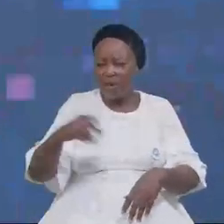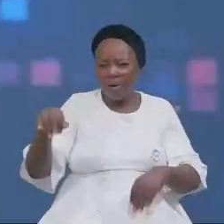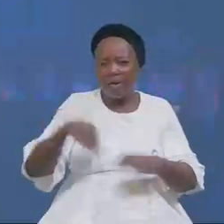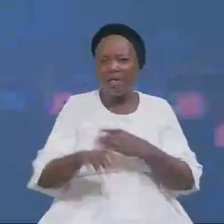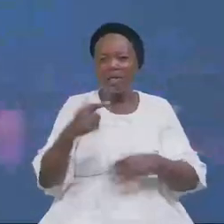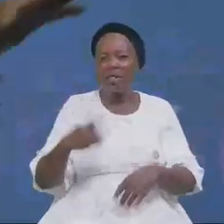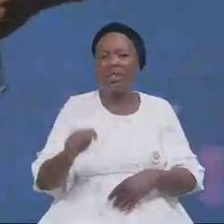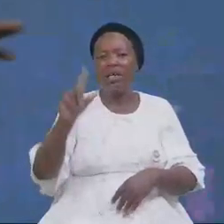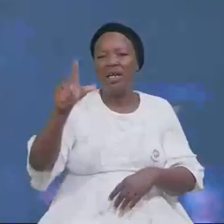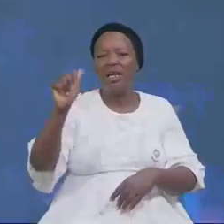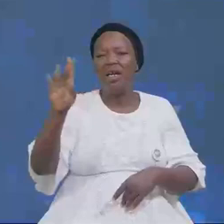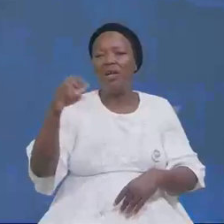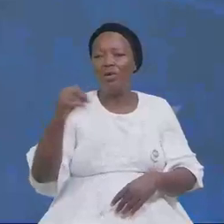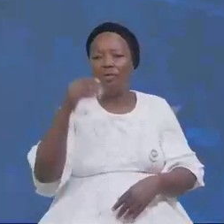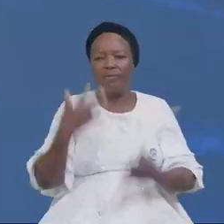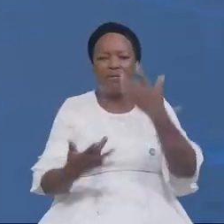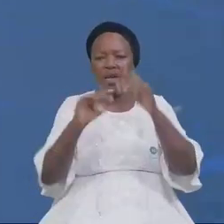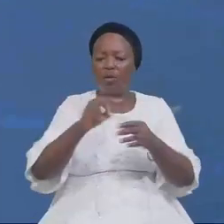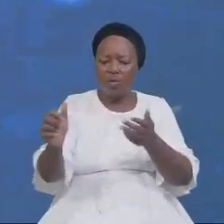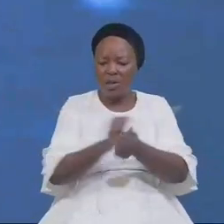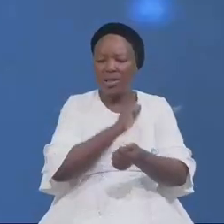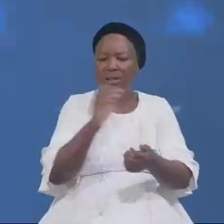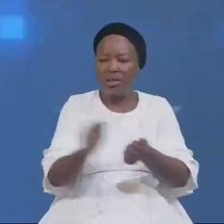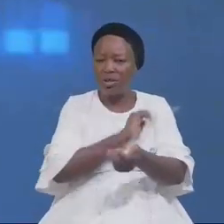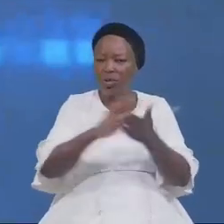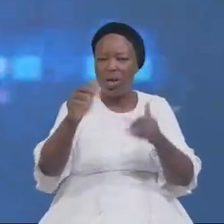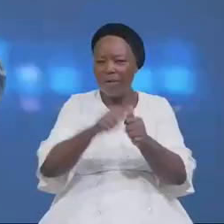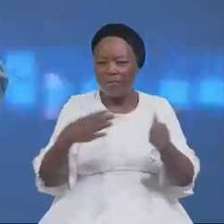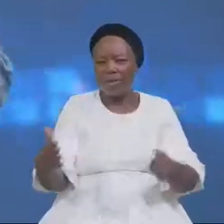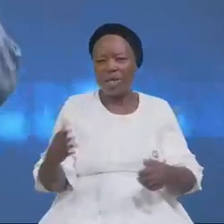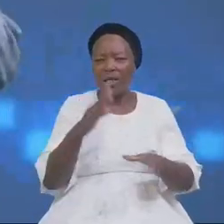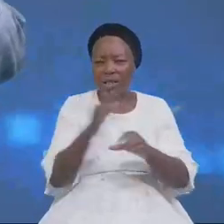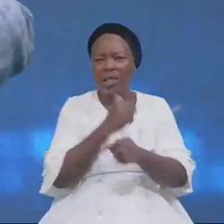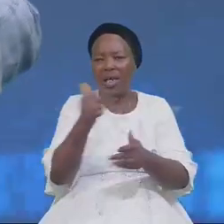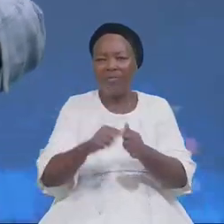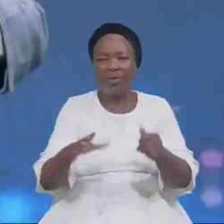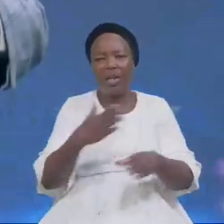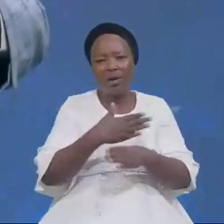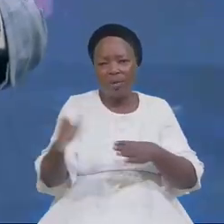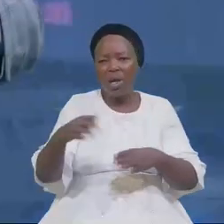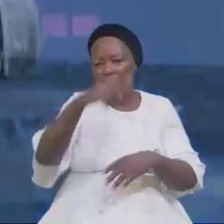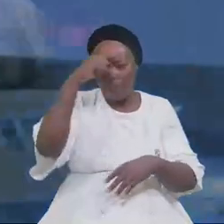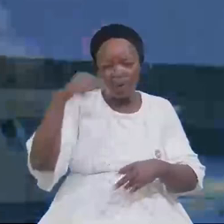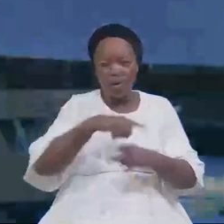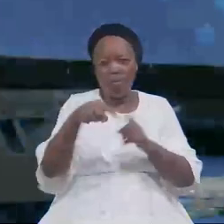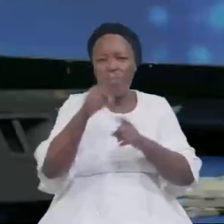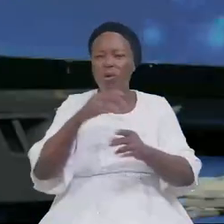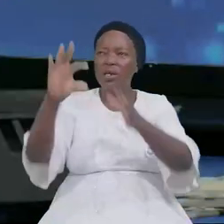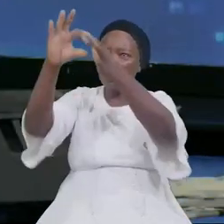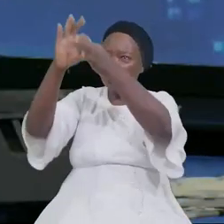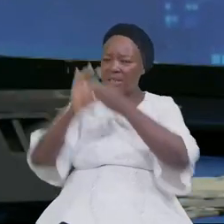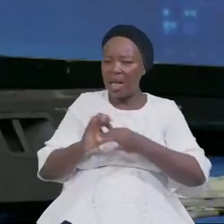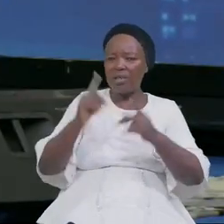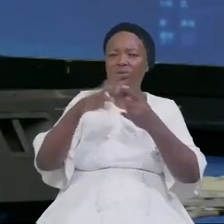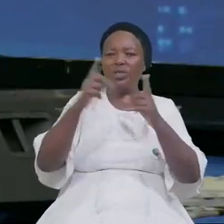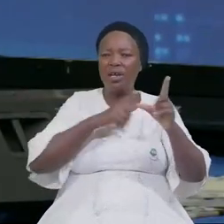feu. Le Seigneur va tout effacer. Parce que lorsque vous êtes réconcilié avec Dieu. Alors,